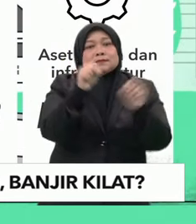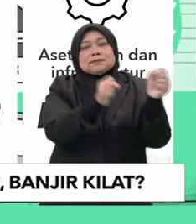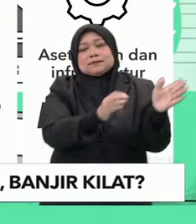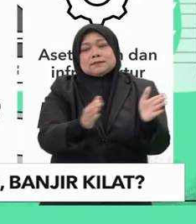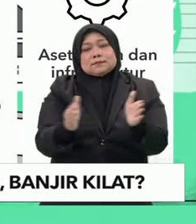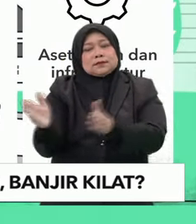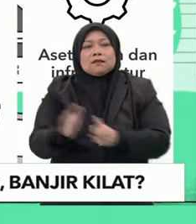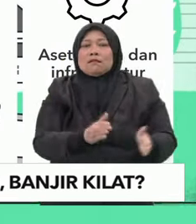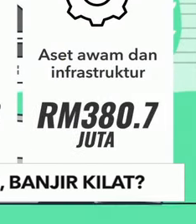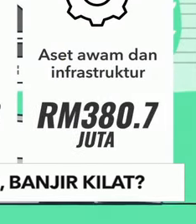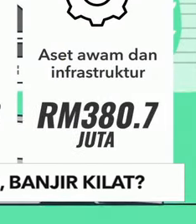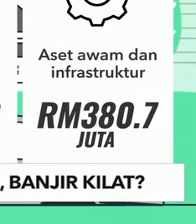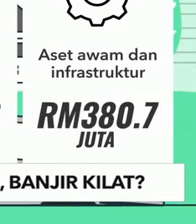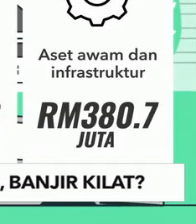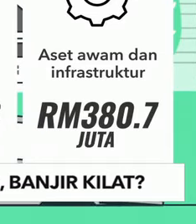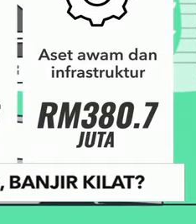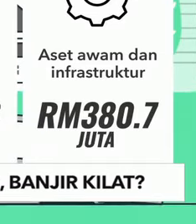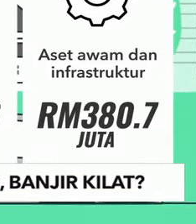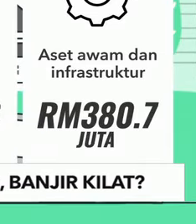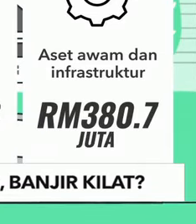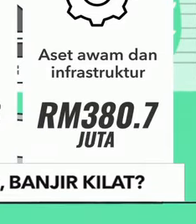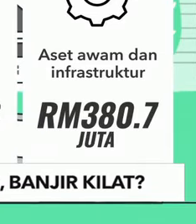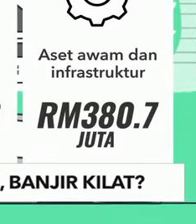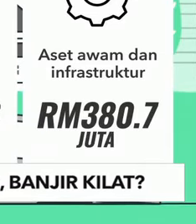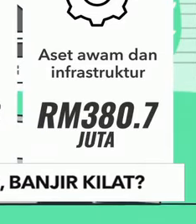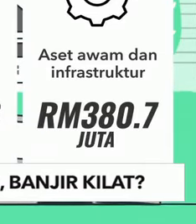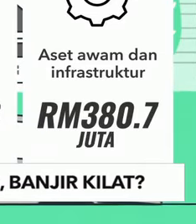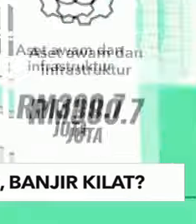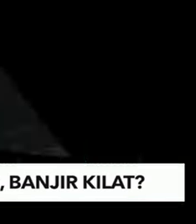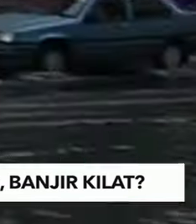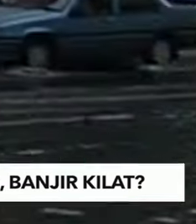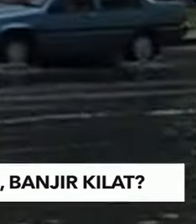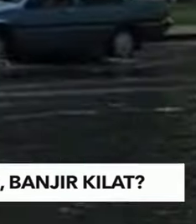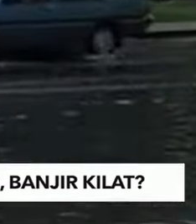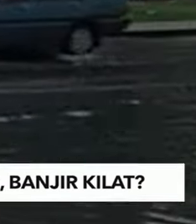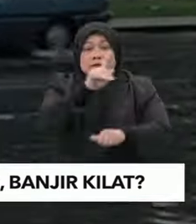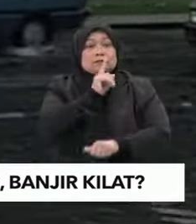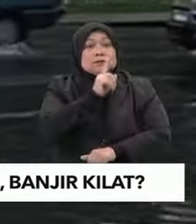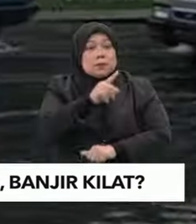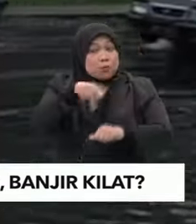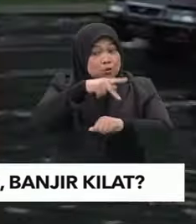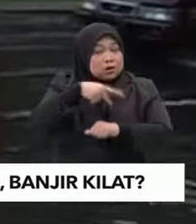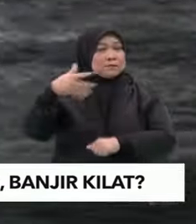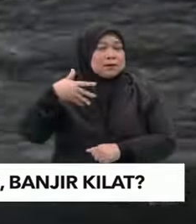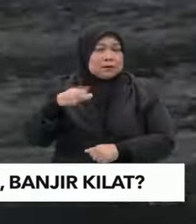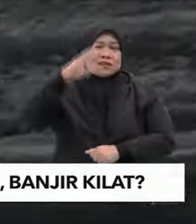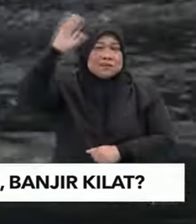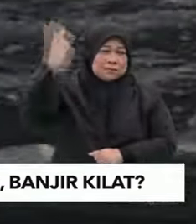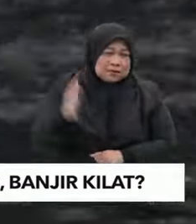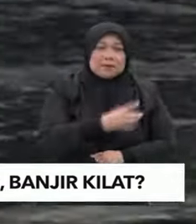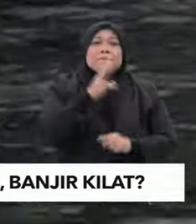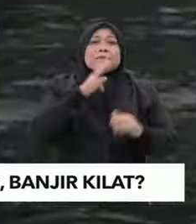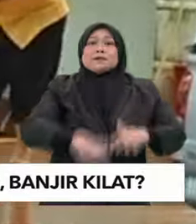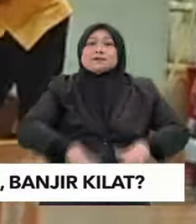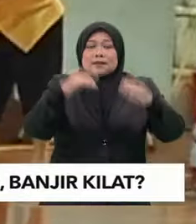saliran tidak dapat menampung air larian permukaan. Dan menurut Fredolin, isu Pulau Haba, ribut petir dan banjir